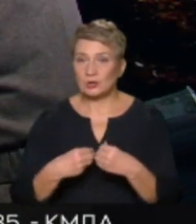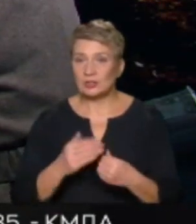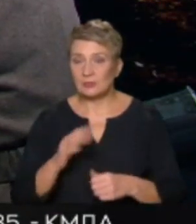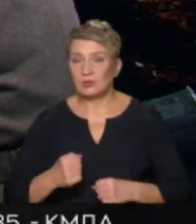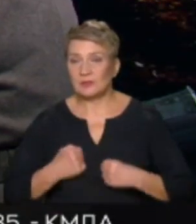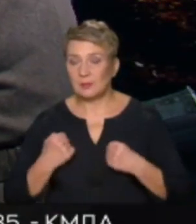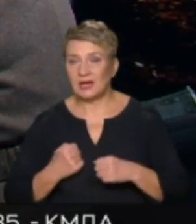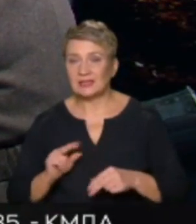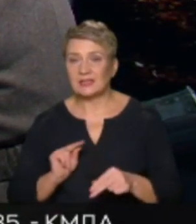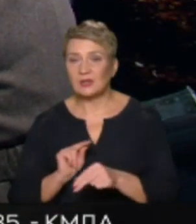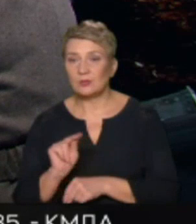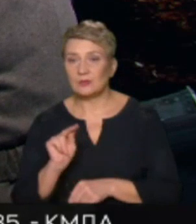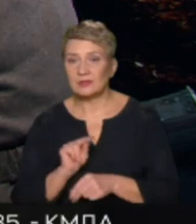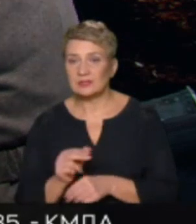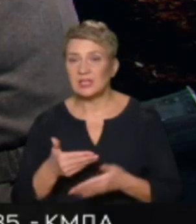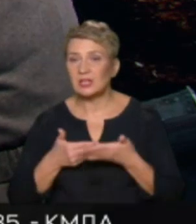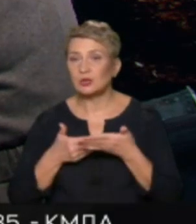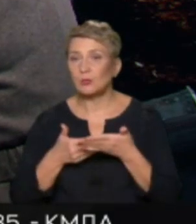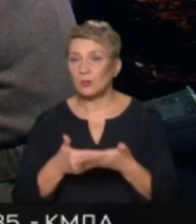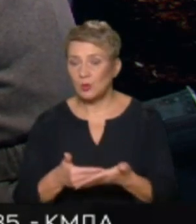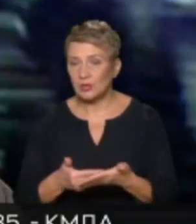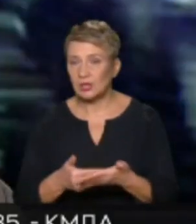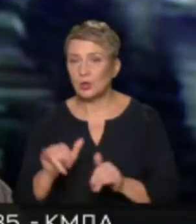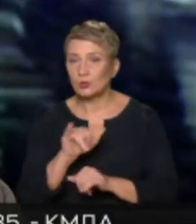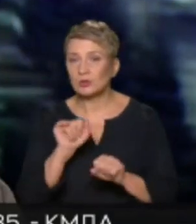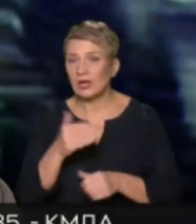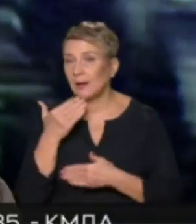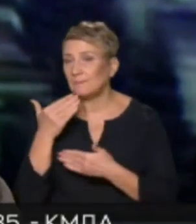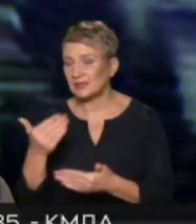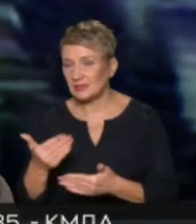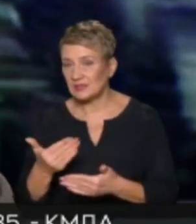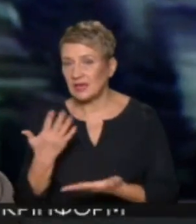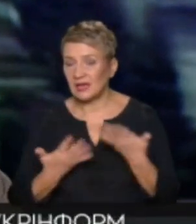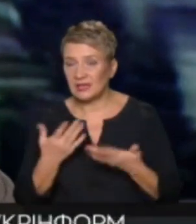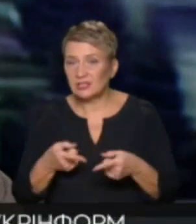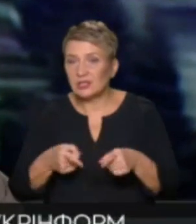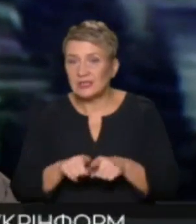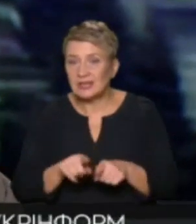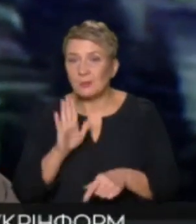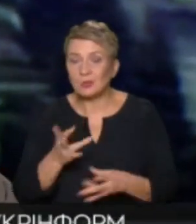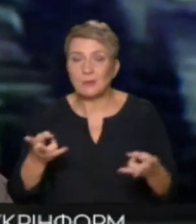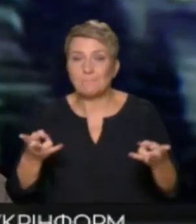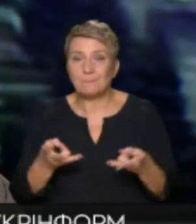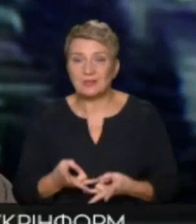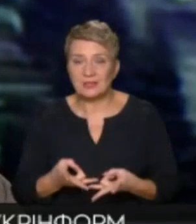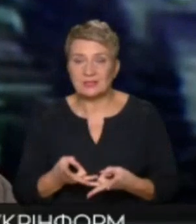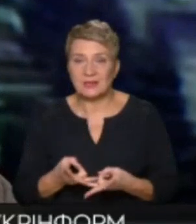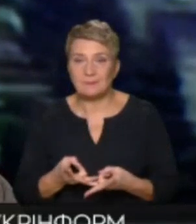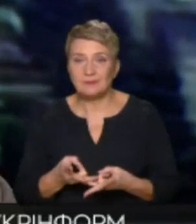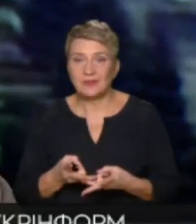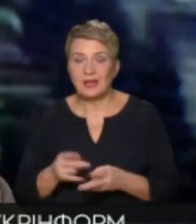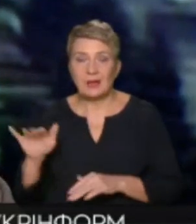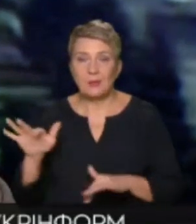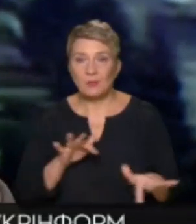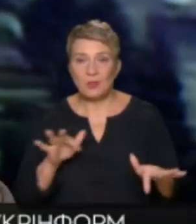вчити, до кого можна звернутися, що якщо така буде потреба, мобільна бригада може